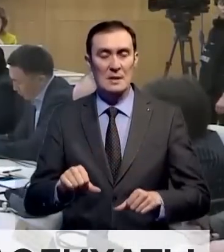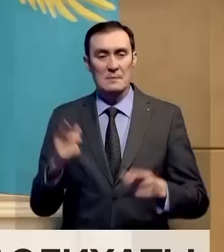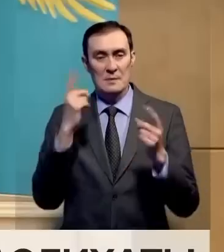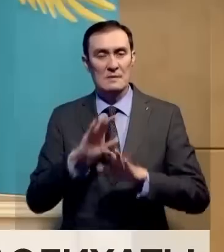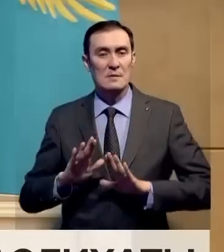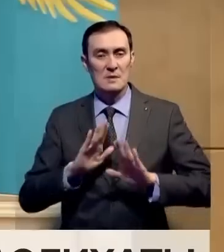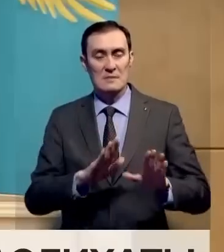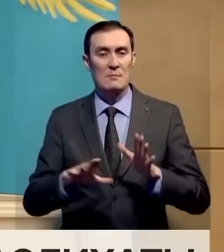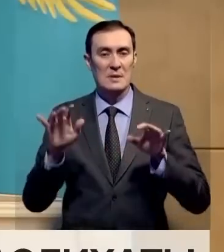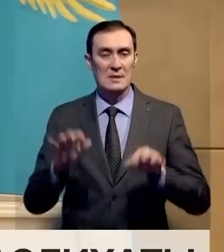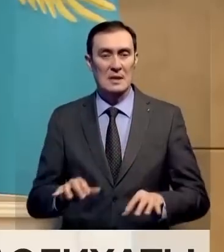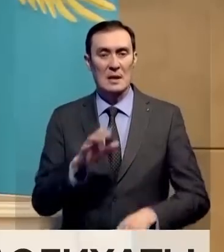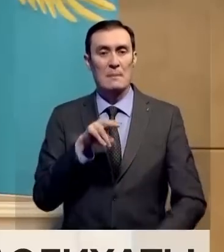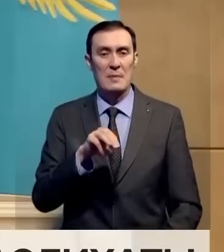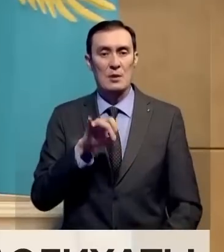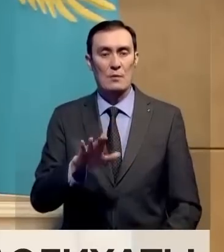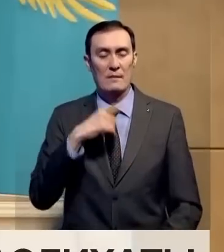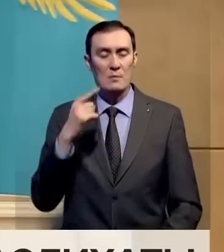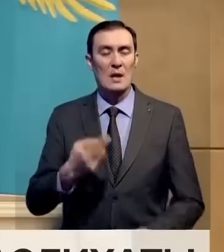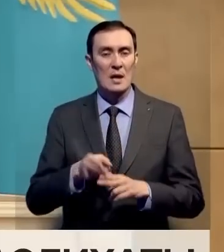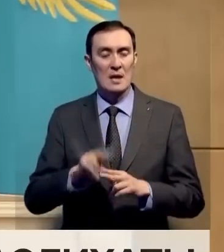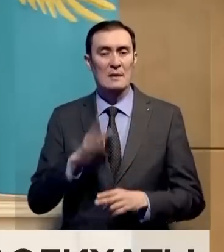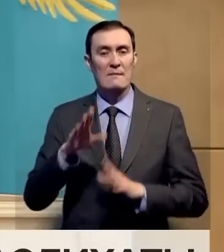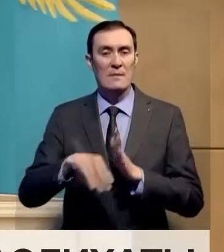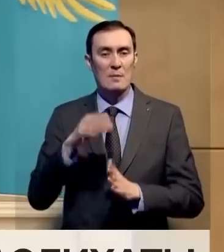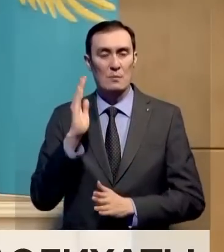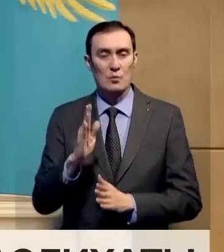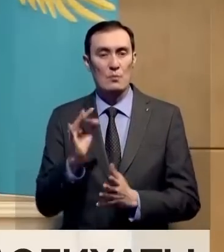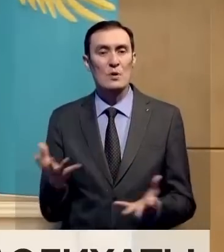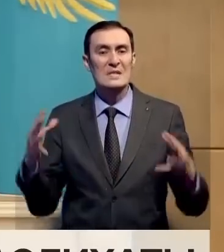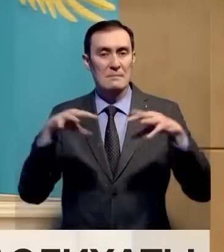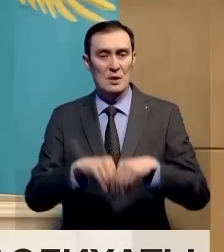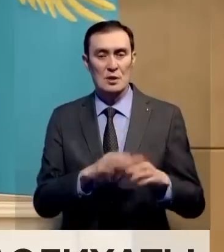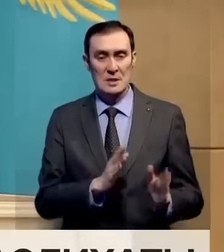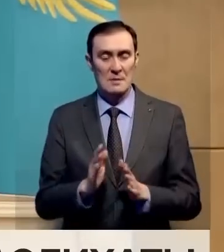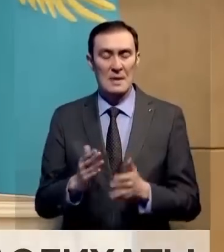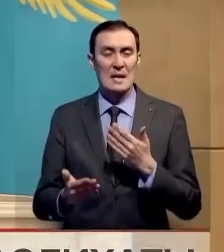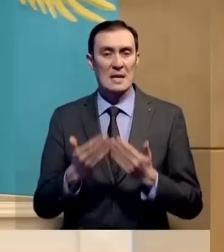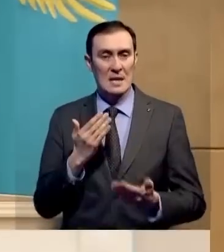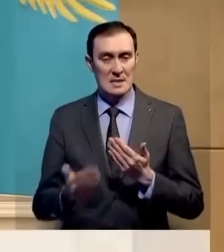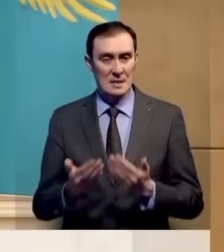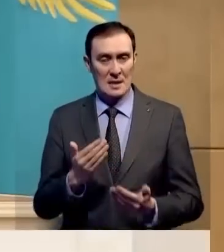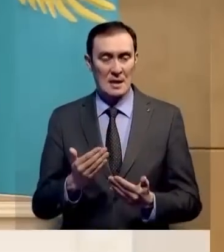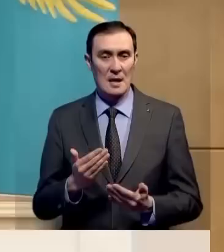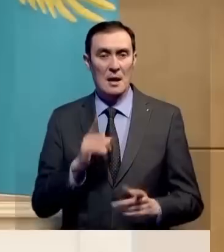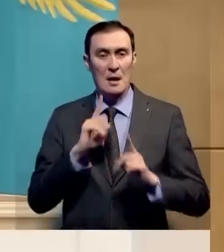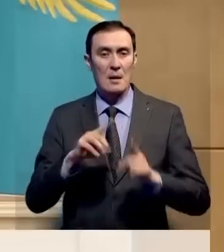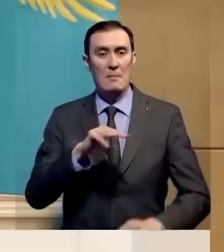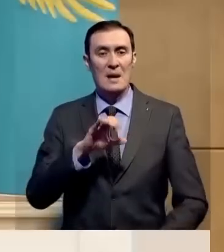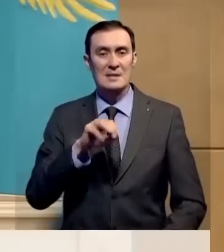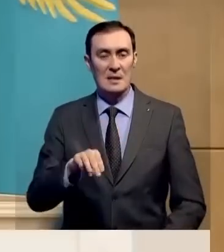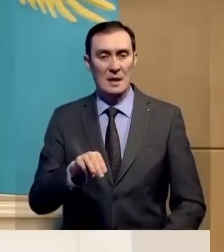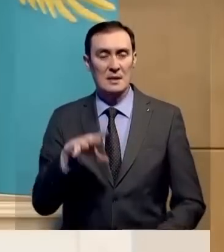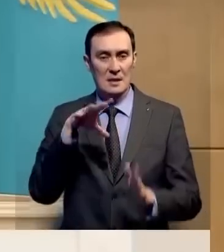избиркома Константин Петров, эти выборы пройдут по смешанной системе. Если в маслихате